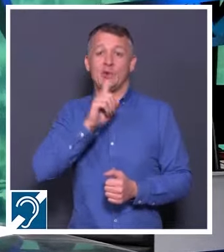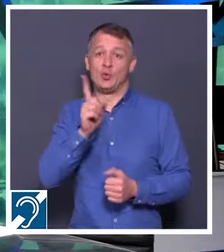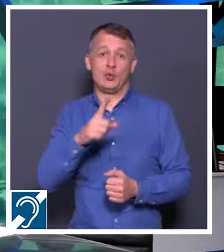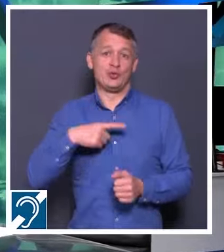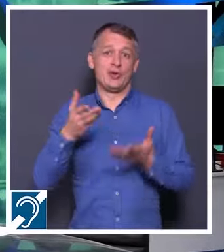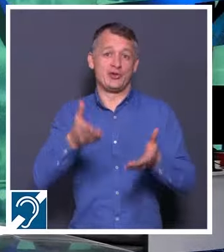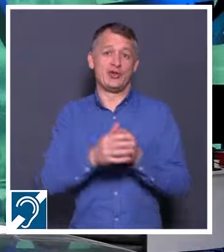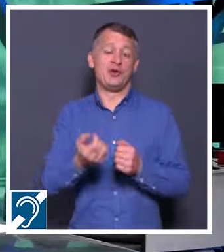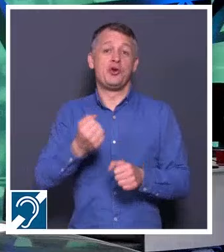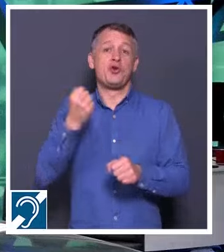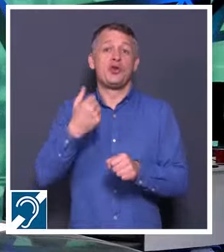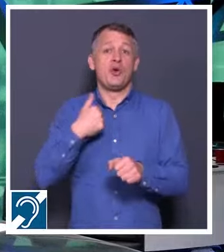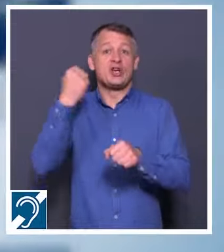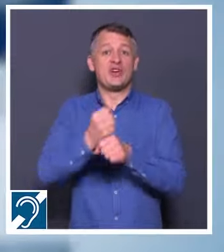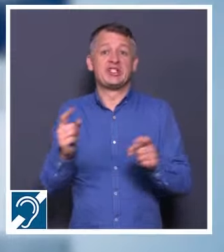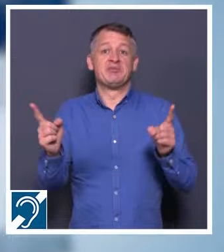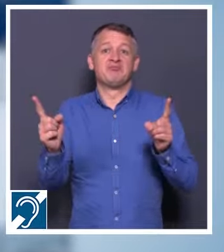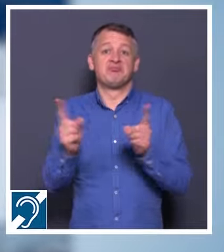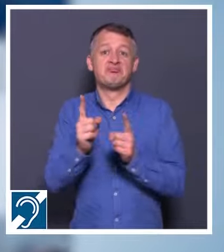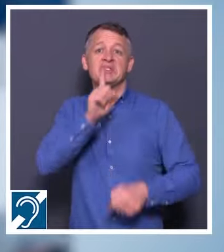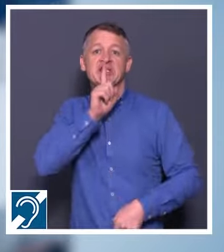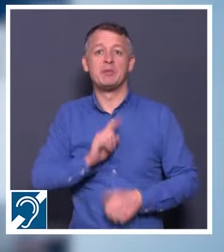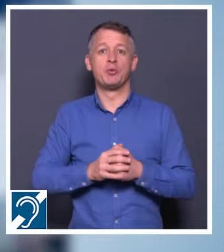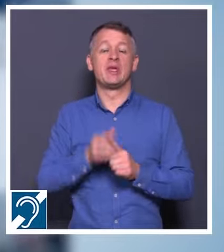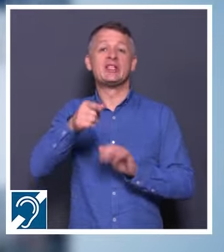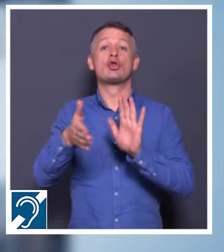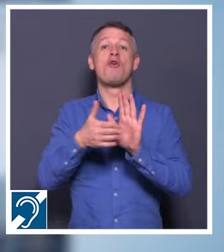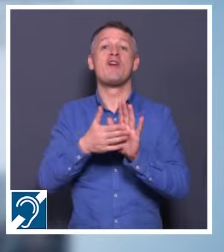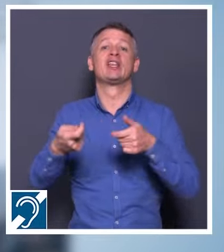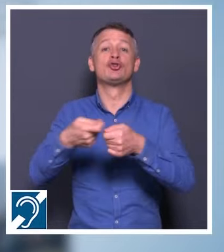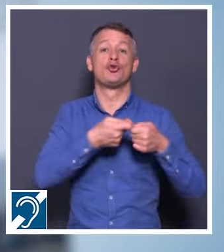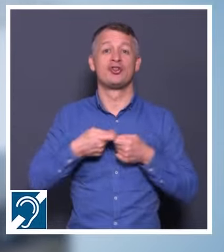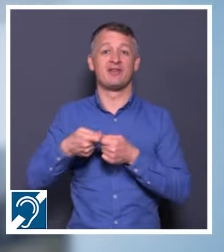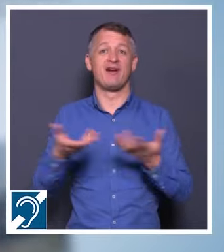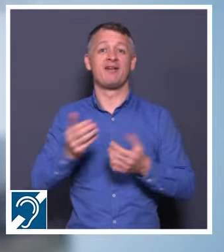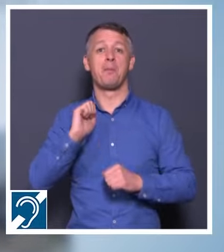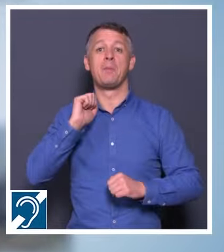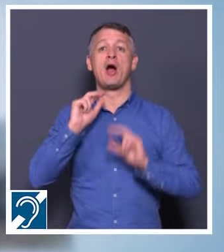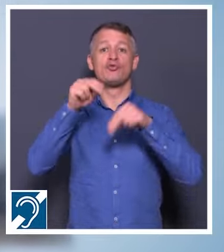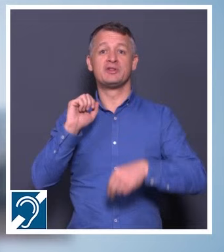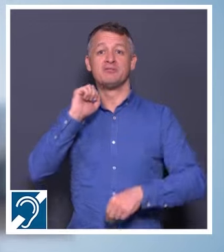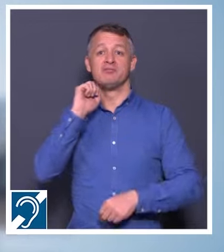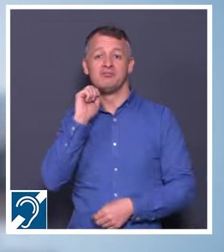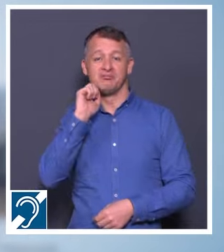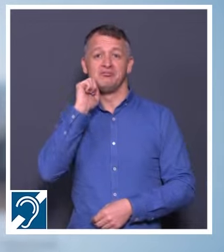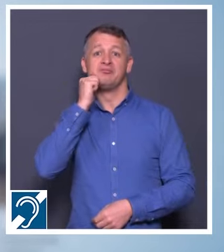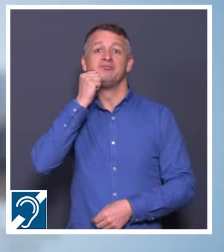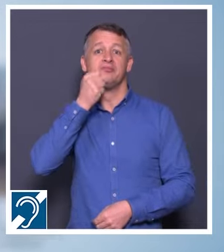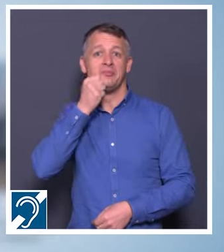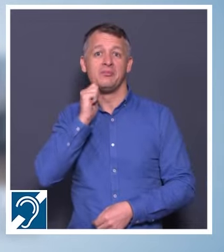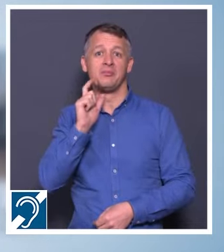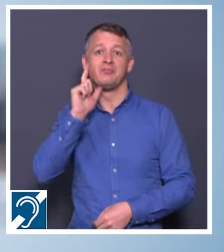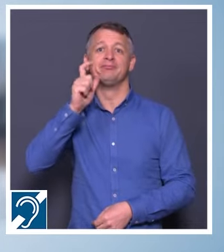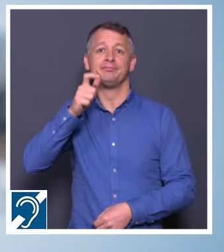puțin spunând că, pe de o parte, este semnul unei societăți care îmbătrânește. Asta e media